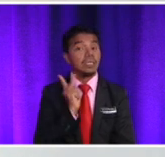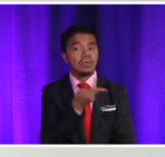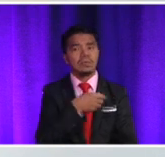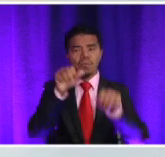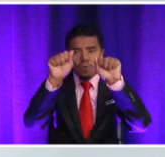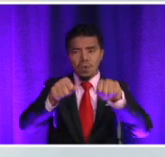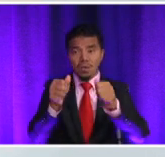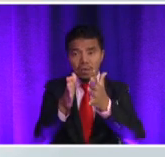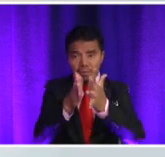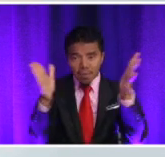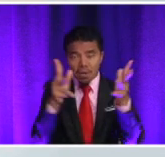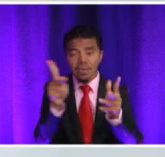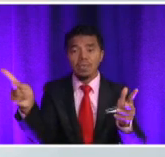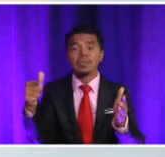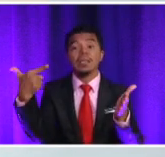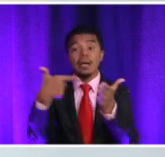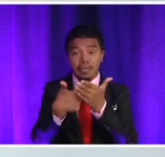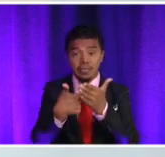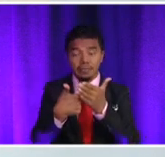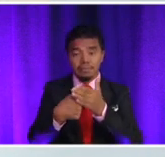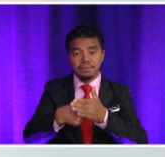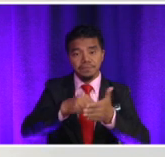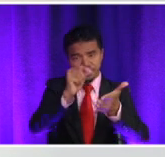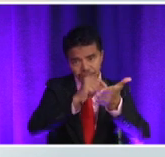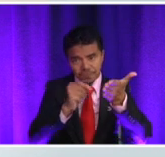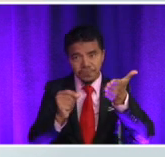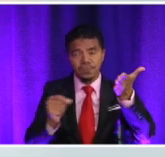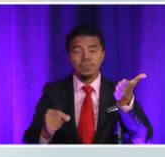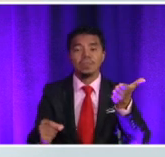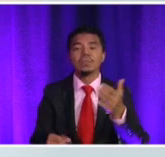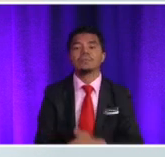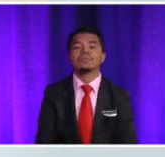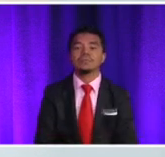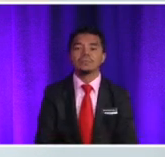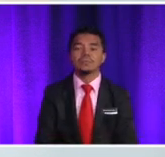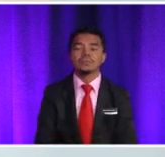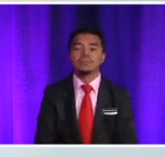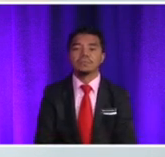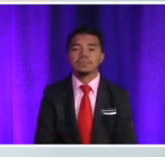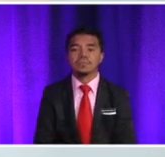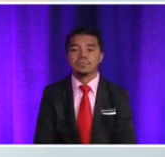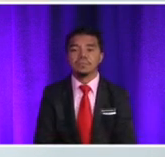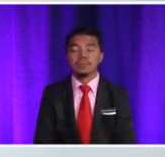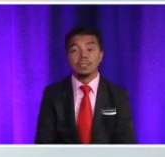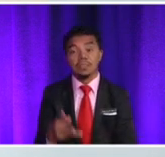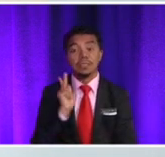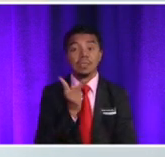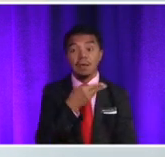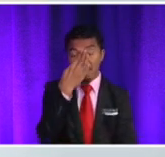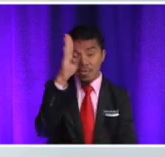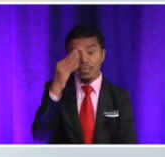yang ditawarkan adalah 25 Ringgit untuk packies E dan 20 Ringgit untuk pgsb